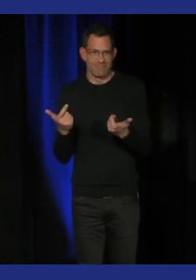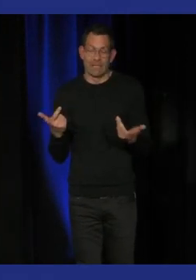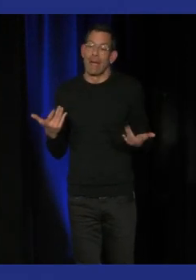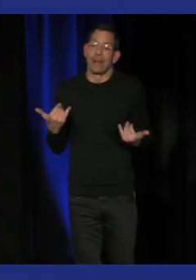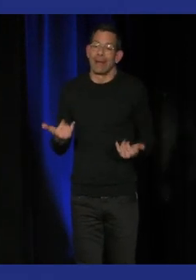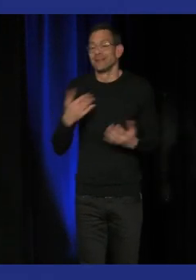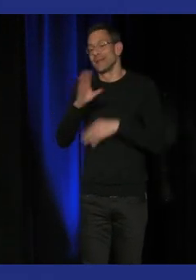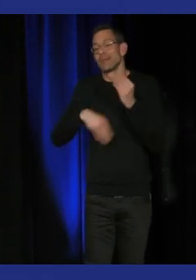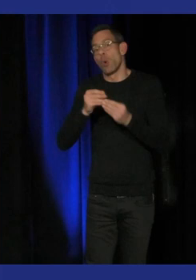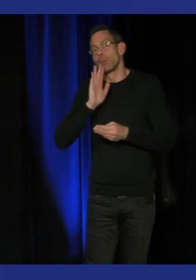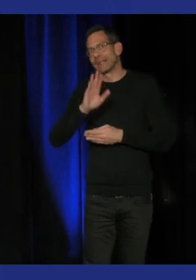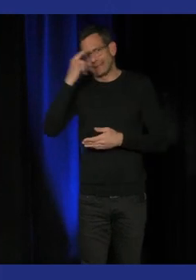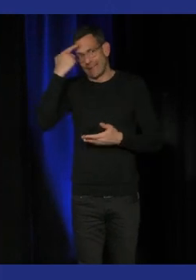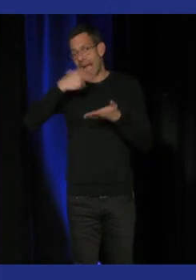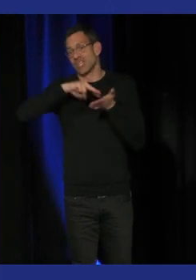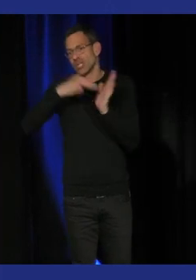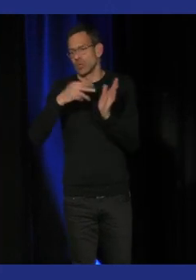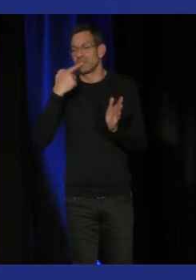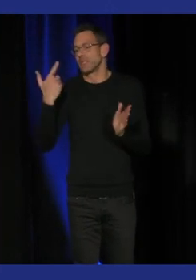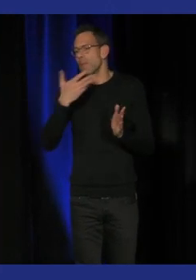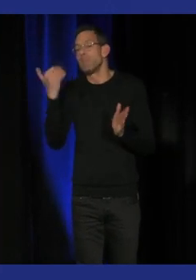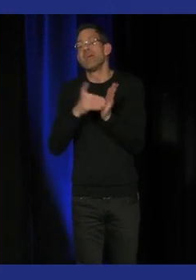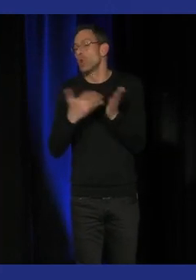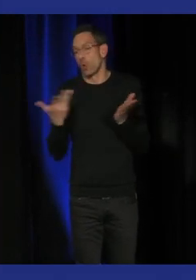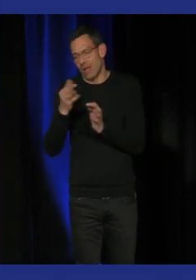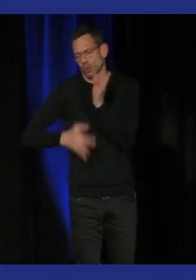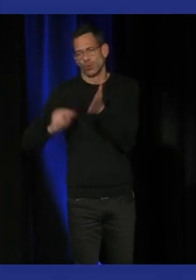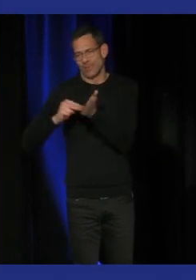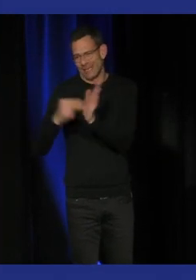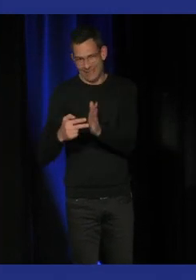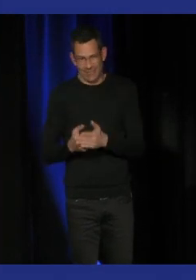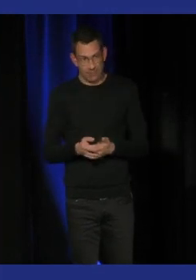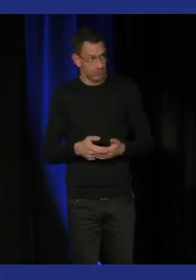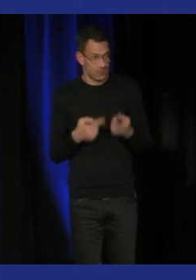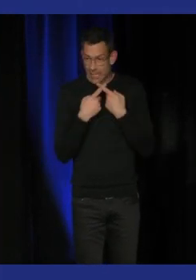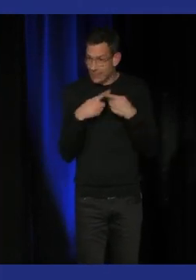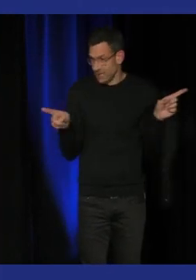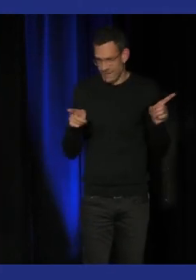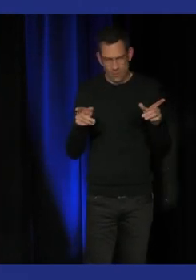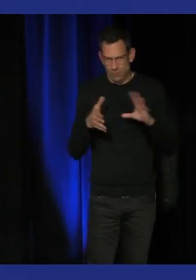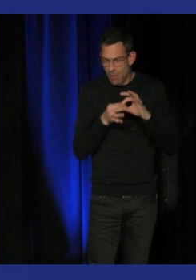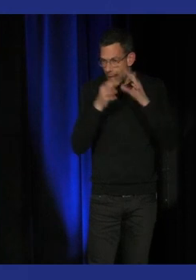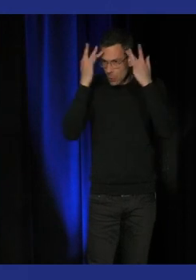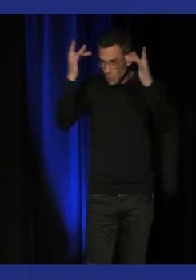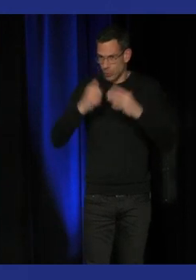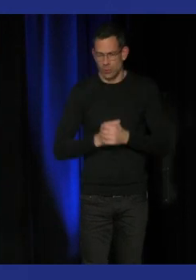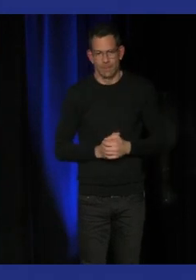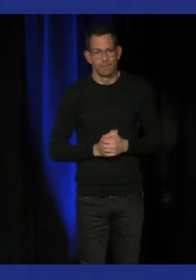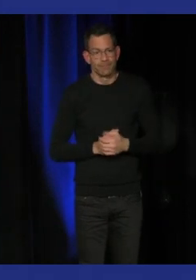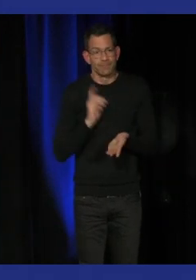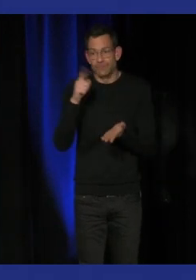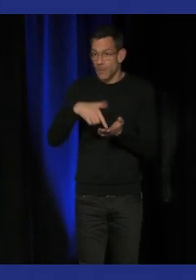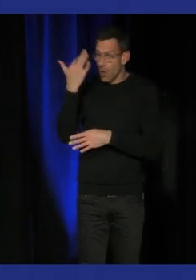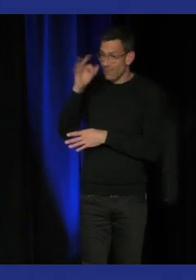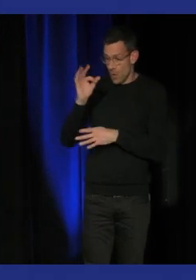d'ingénieurs, la solution technique est forcément la meilleure. Et donc, voilà, il y a quand même une dimension culturelle. En France, l'accessibilité